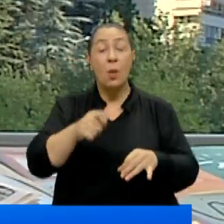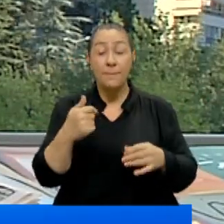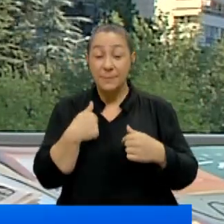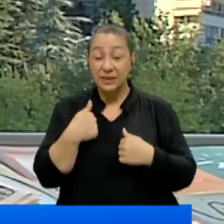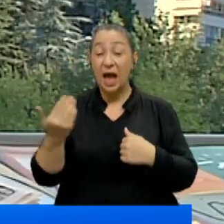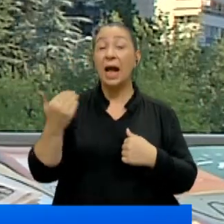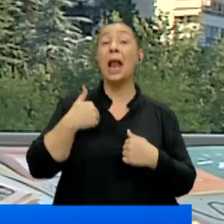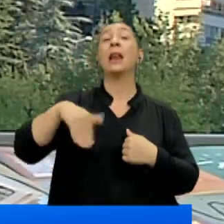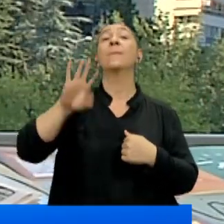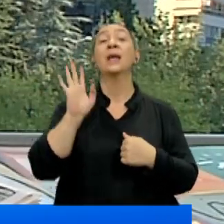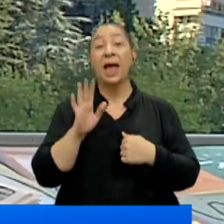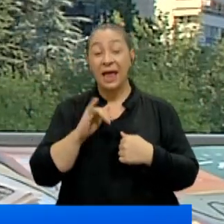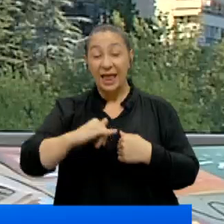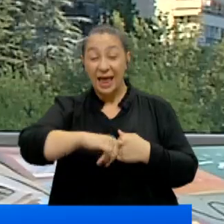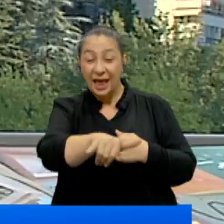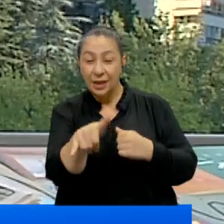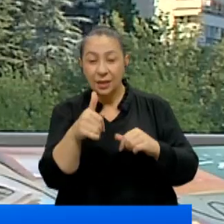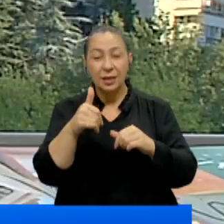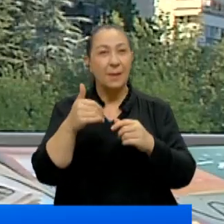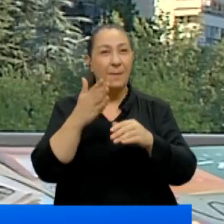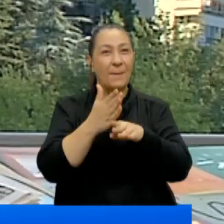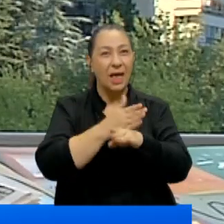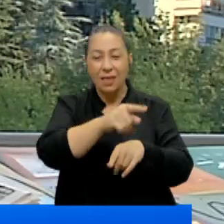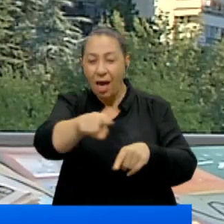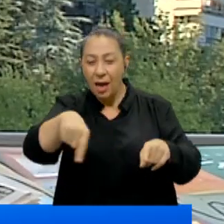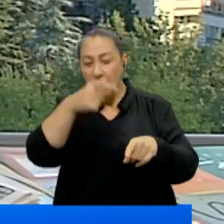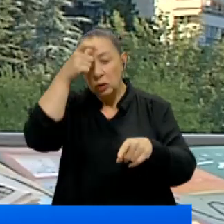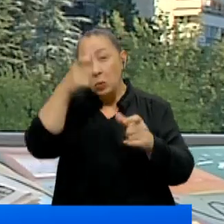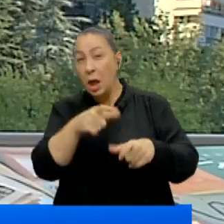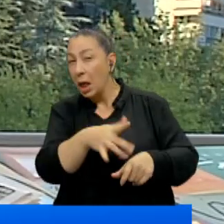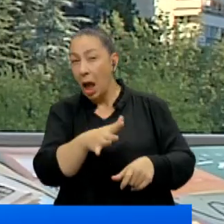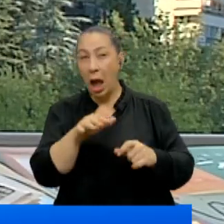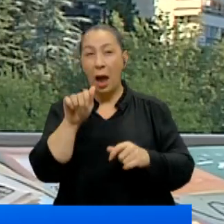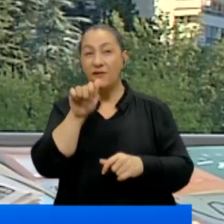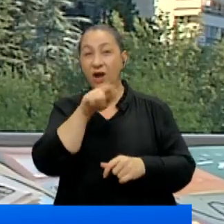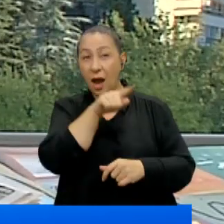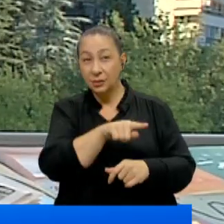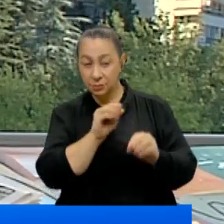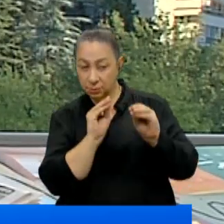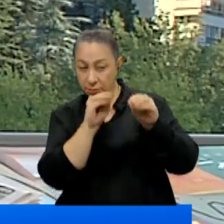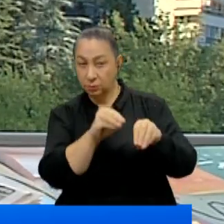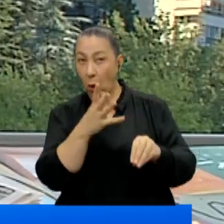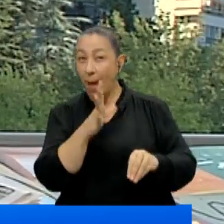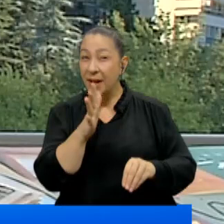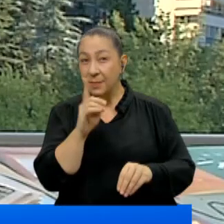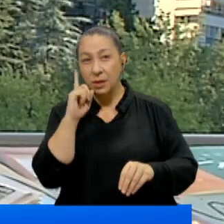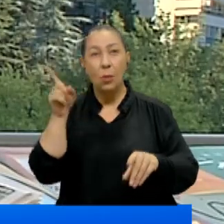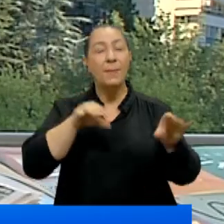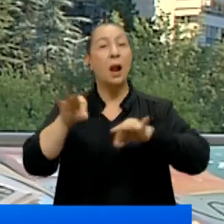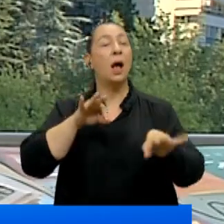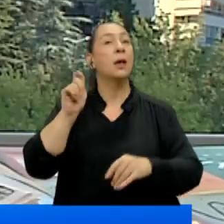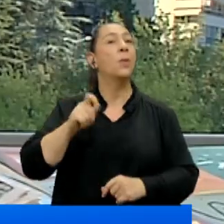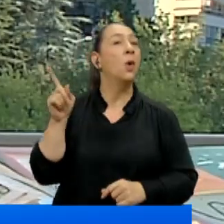bize gelmeden yakın ülkelerde, hadi bilemediğiniz Türkiye'de acaba Afganlar yer alabilir mi? İşte bunun